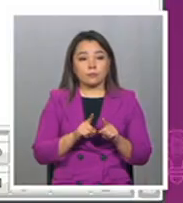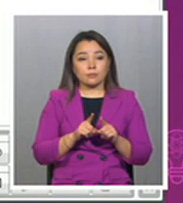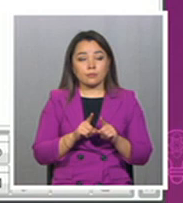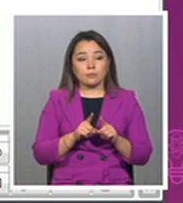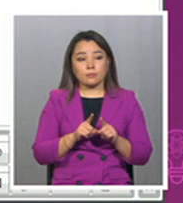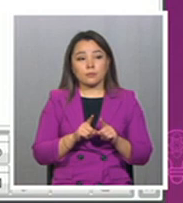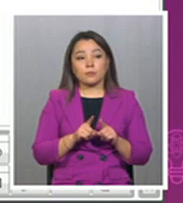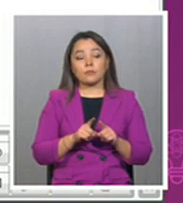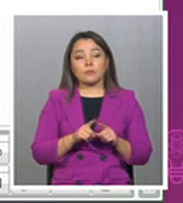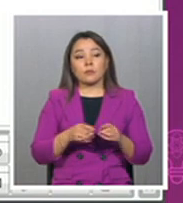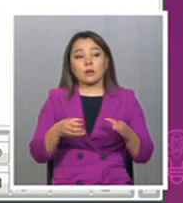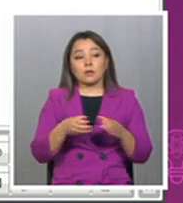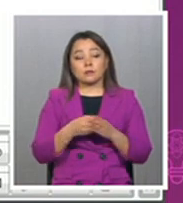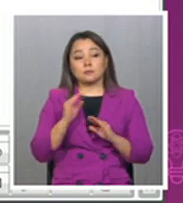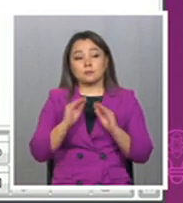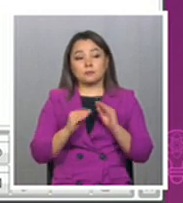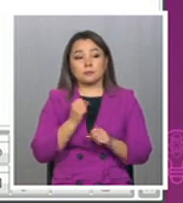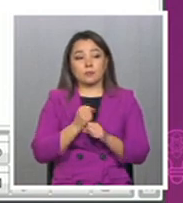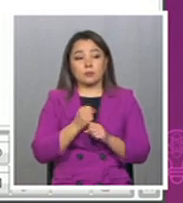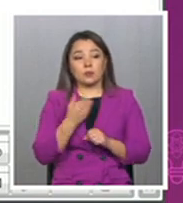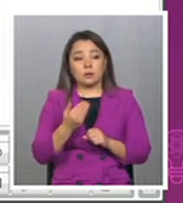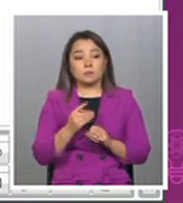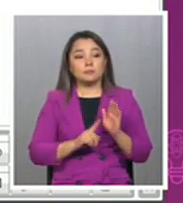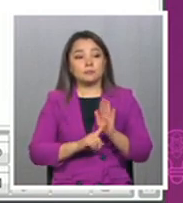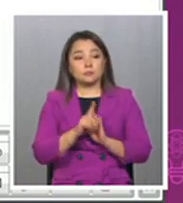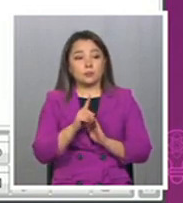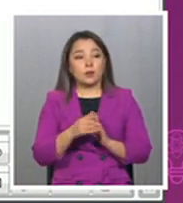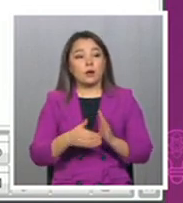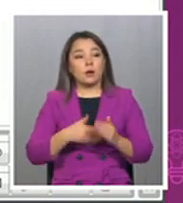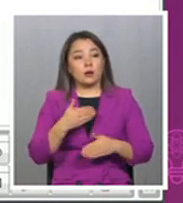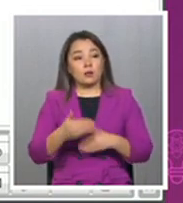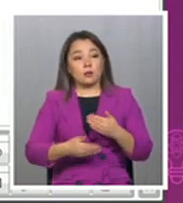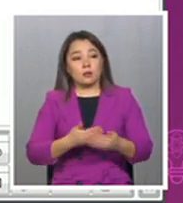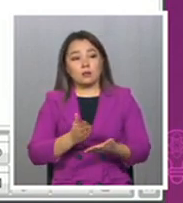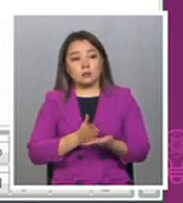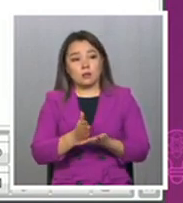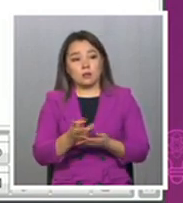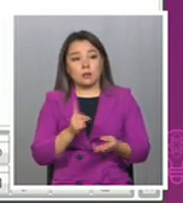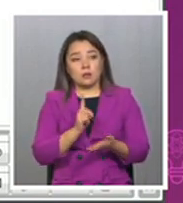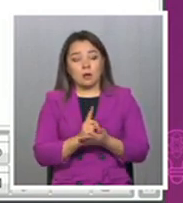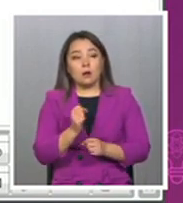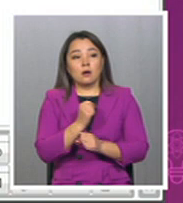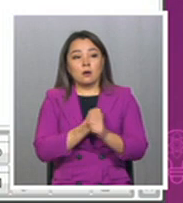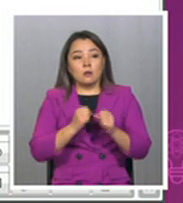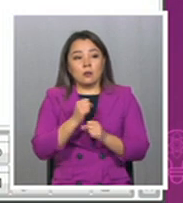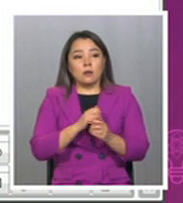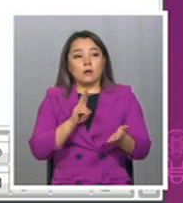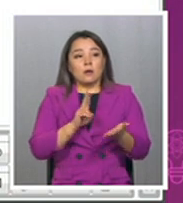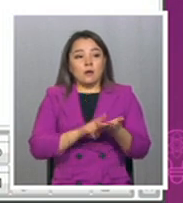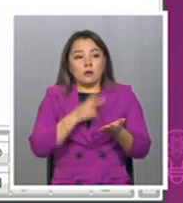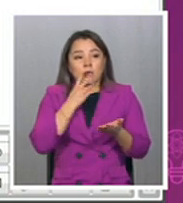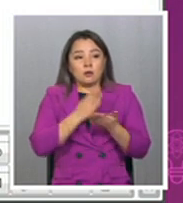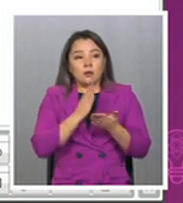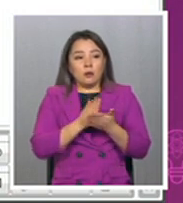роботтың алгоритмі бойынша ол алдымен алға жүру керек. Моторларды тәуелсіз басқару блогын қолданып, біз